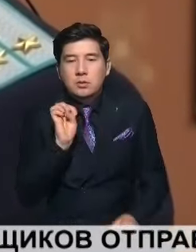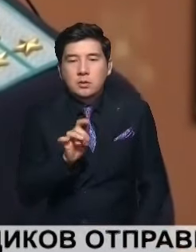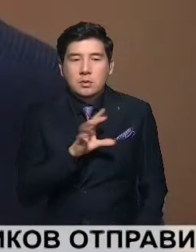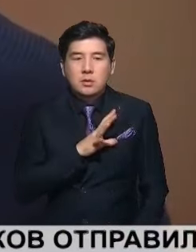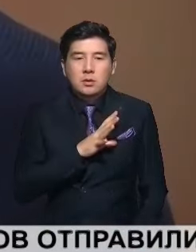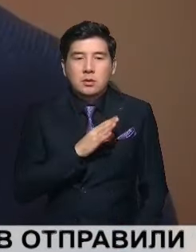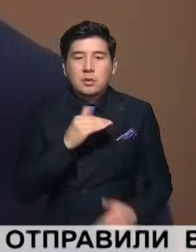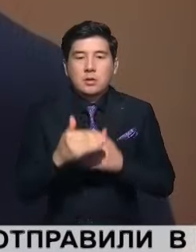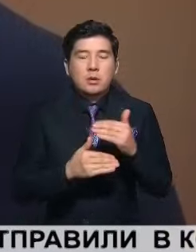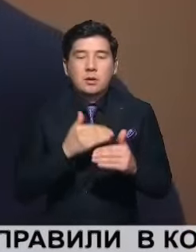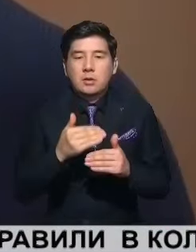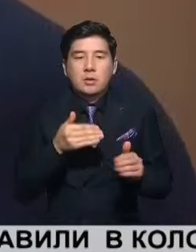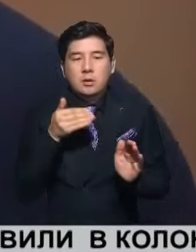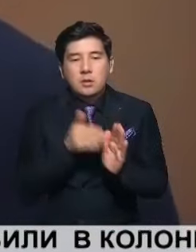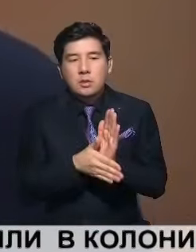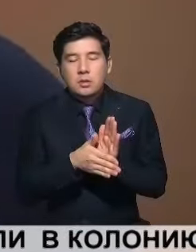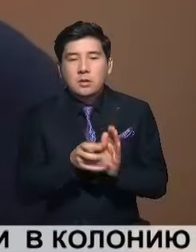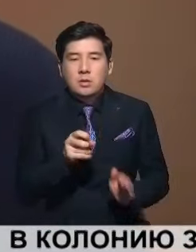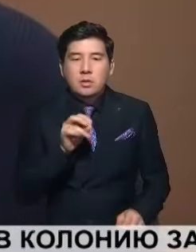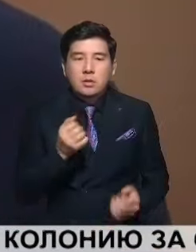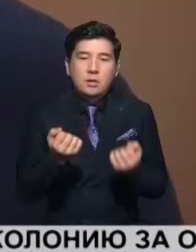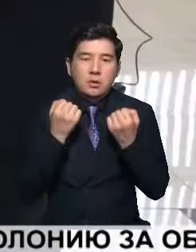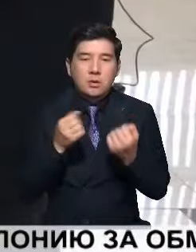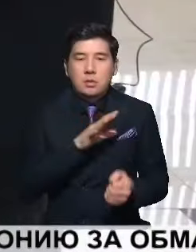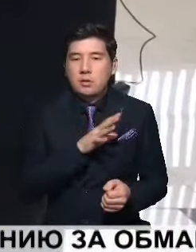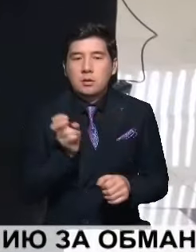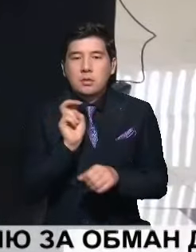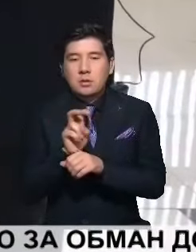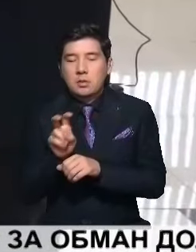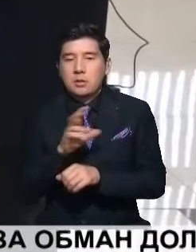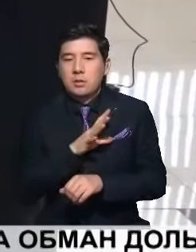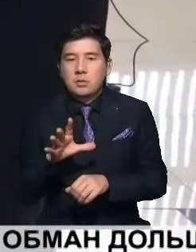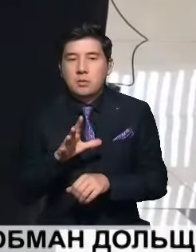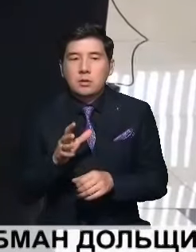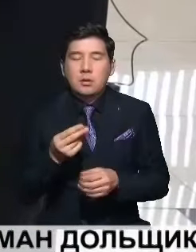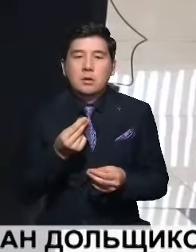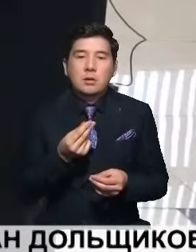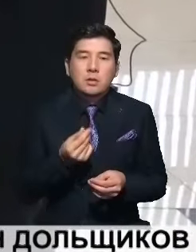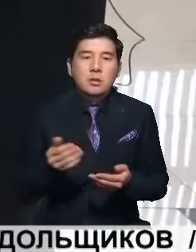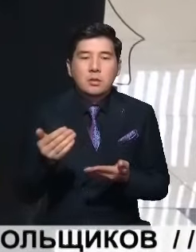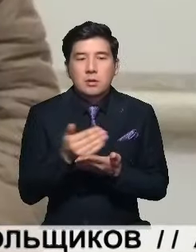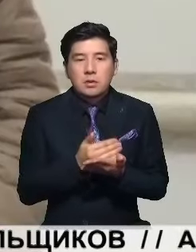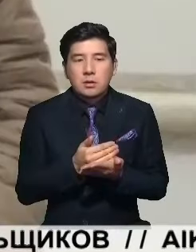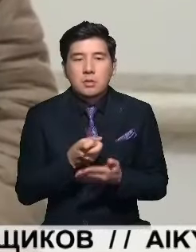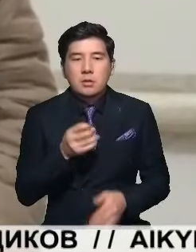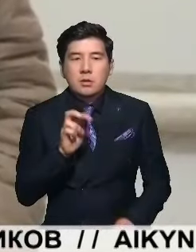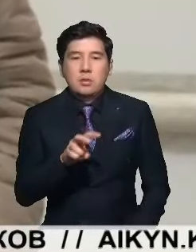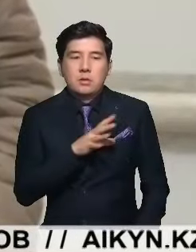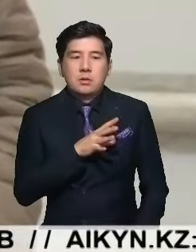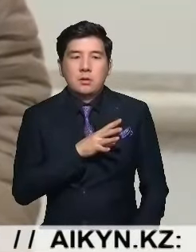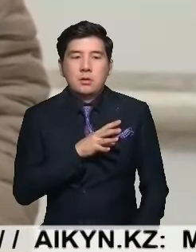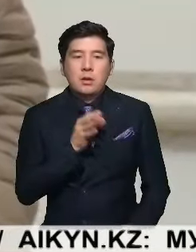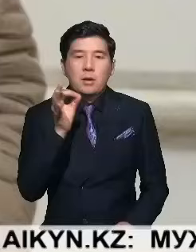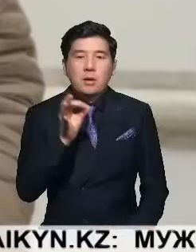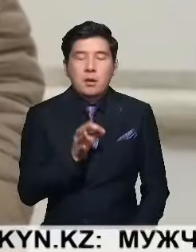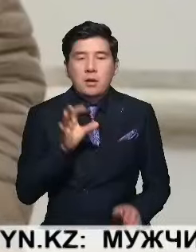завышал расходы на спортсменов, которые на соревнования вовсе не выезжали. Деньги собирал на депозите в банке и даже успел получить с них